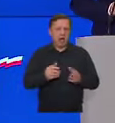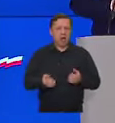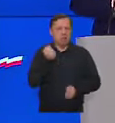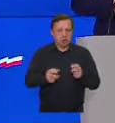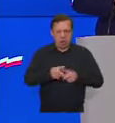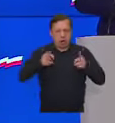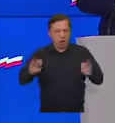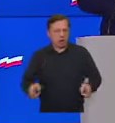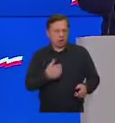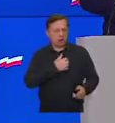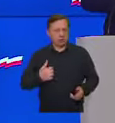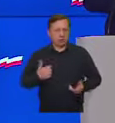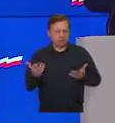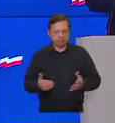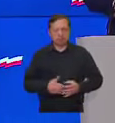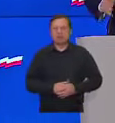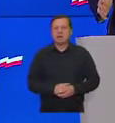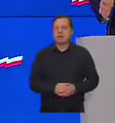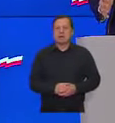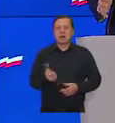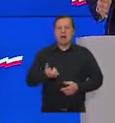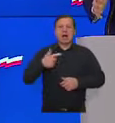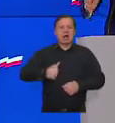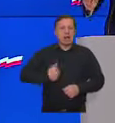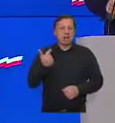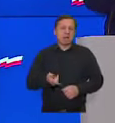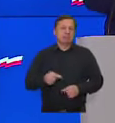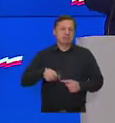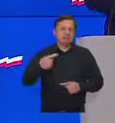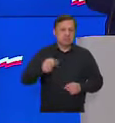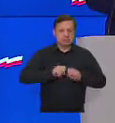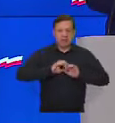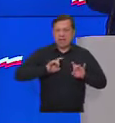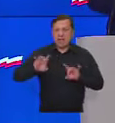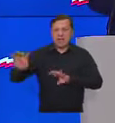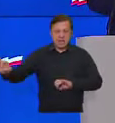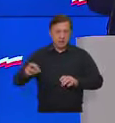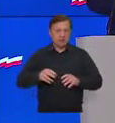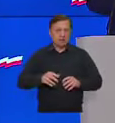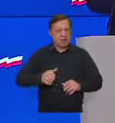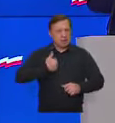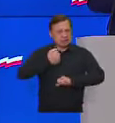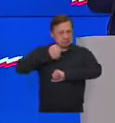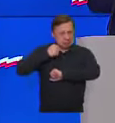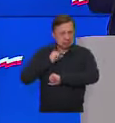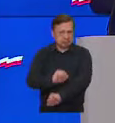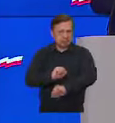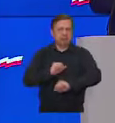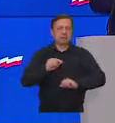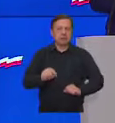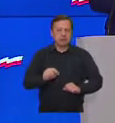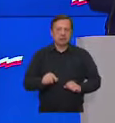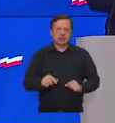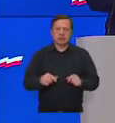przygotowana do tych trudnych czasów od strony gospodarczej. Żeby zapobiegać kolejnym rozprzestrzenianiom się ograniczać, wdrażać